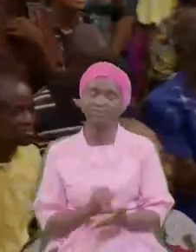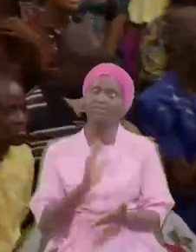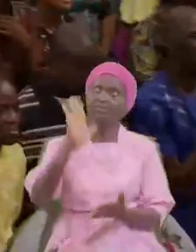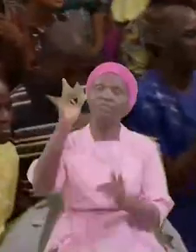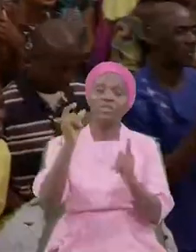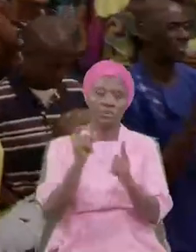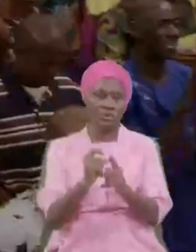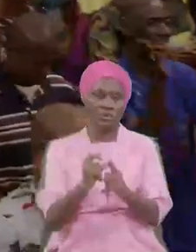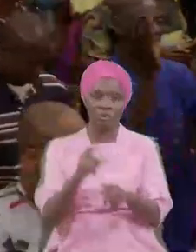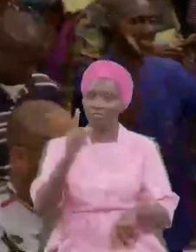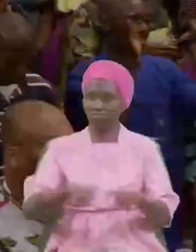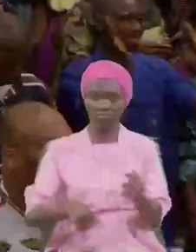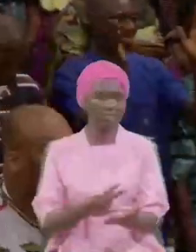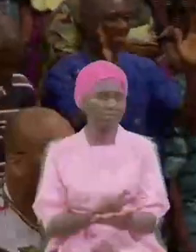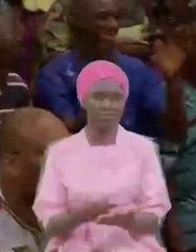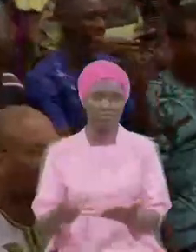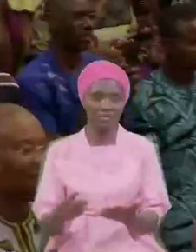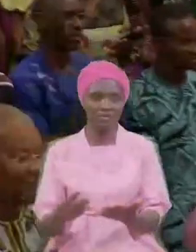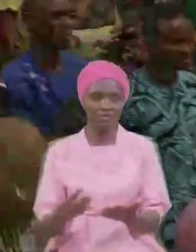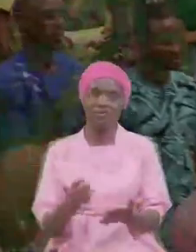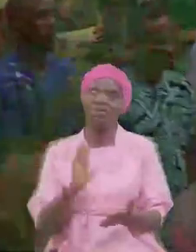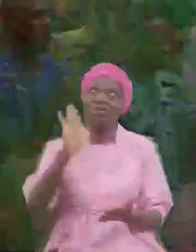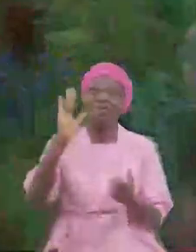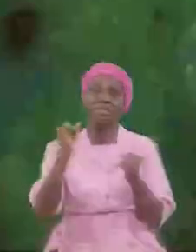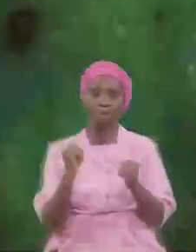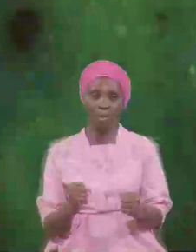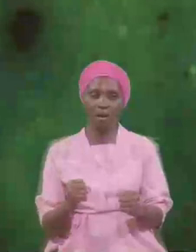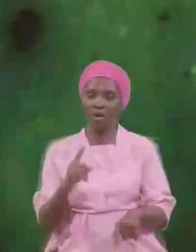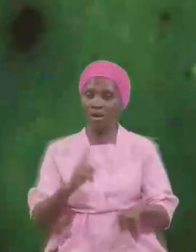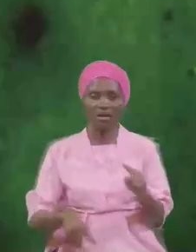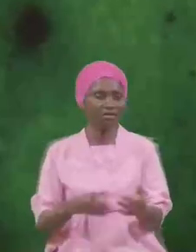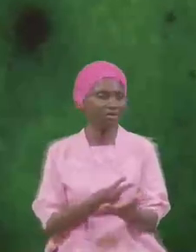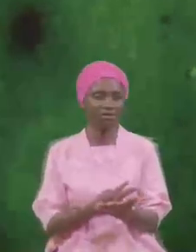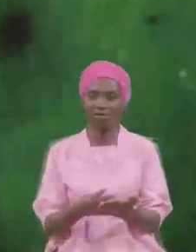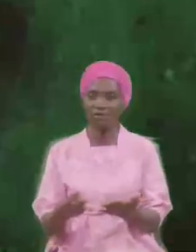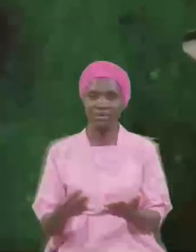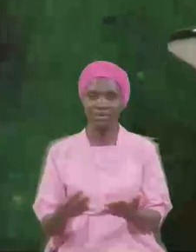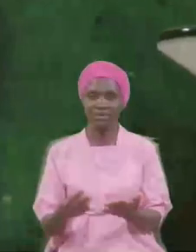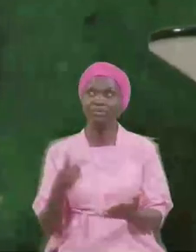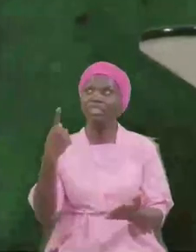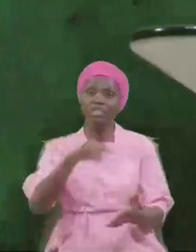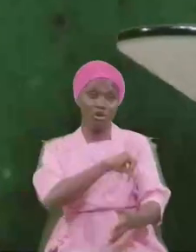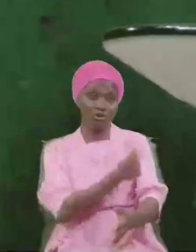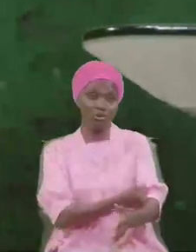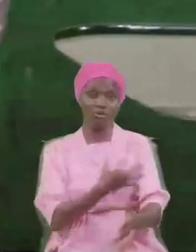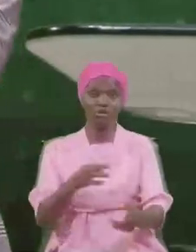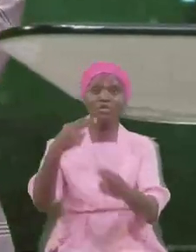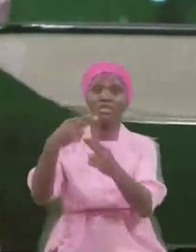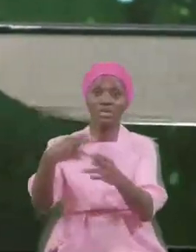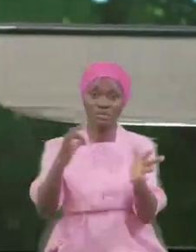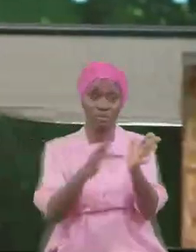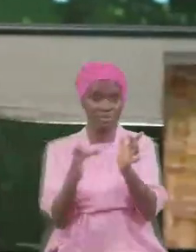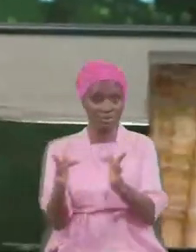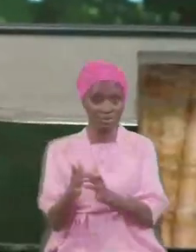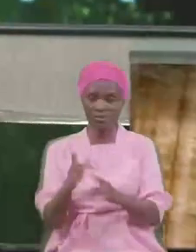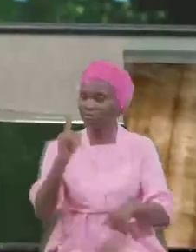Sa parole ne peut jamais faillir. Sa puissance ne peut jamais faillir. L'autorité dans le nom de